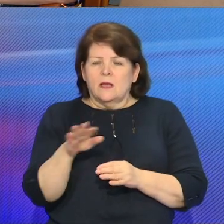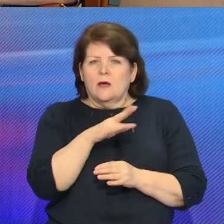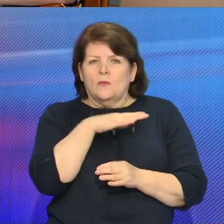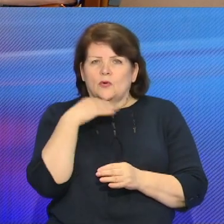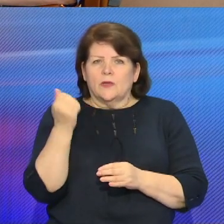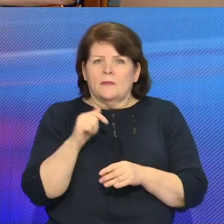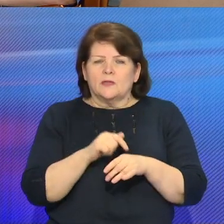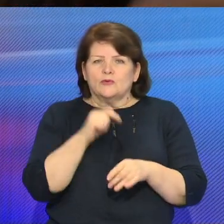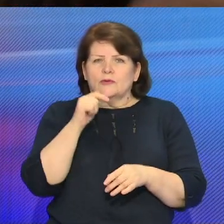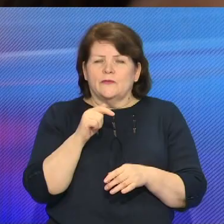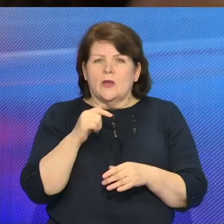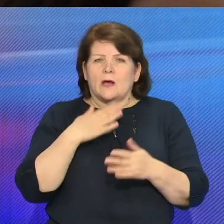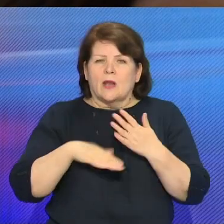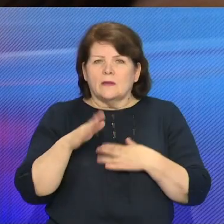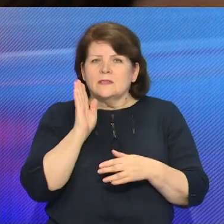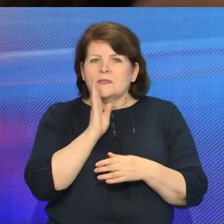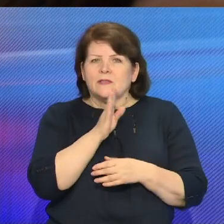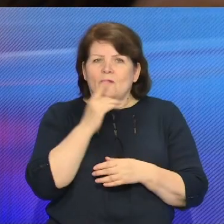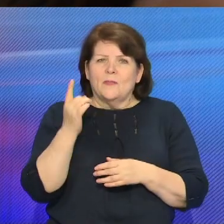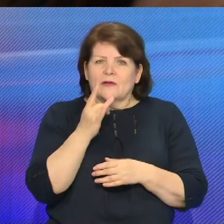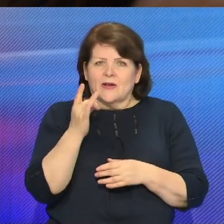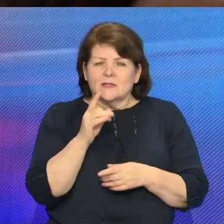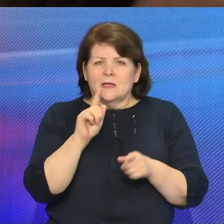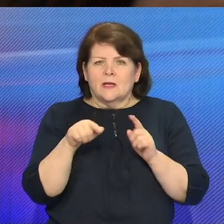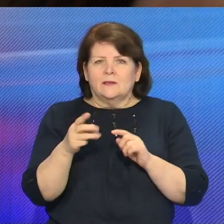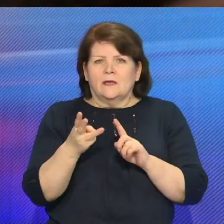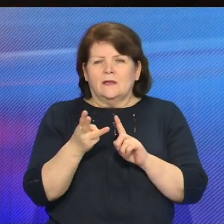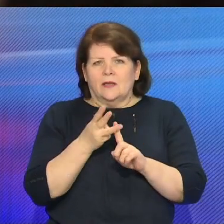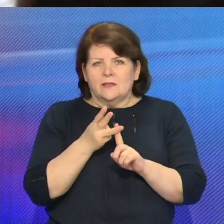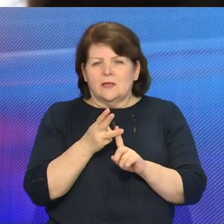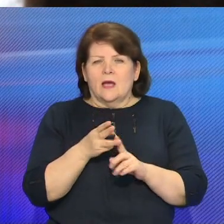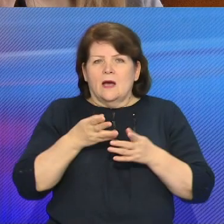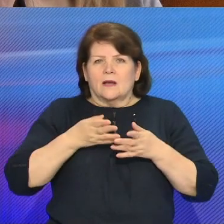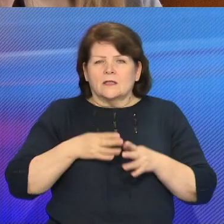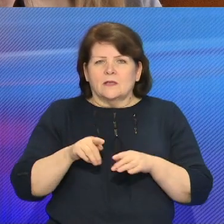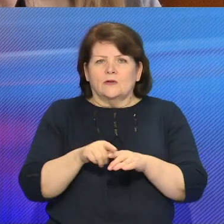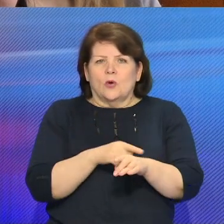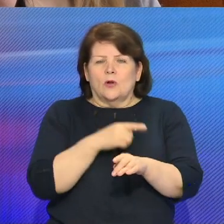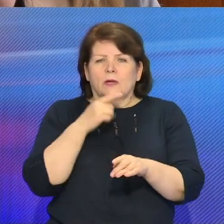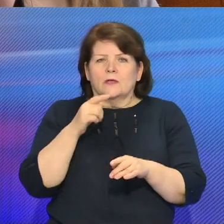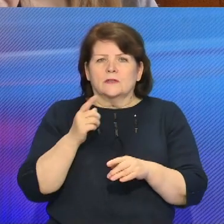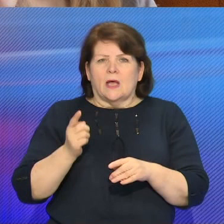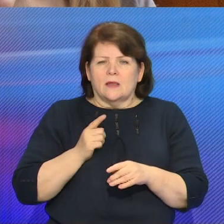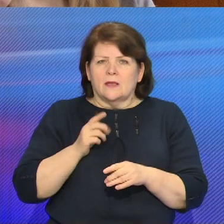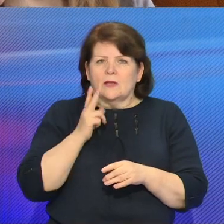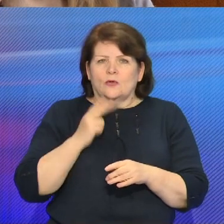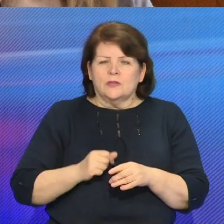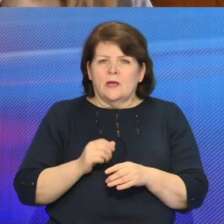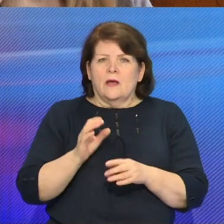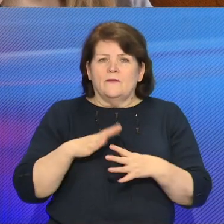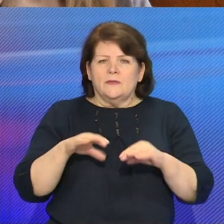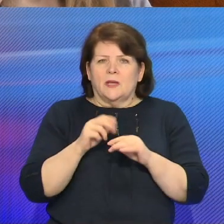радость материнства у первый раз, некоторые у третий. Так, народжение долгочаканной дачушки у семьи Катерины для всех родных